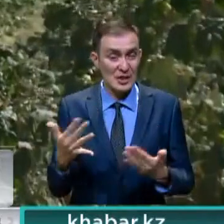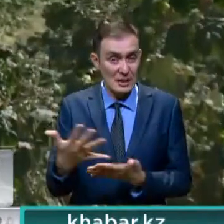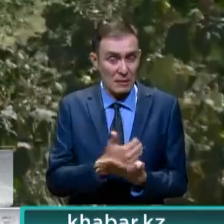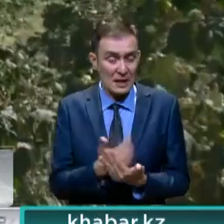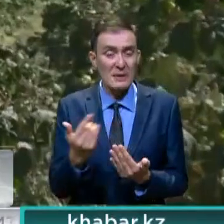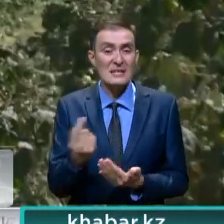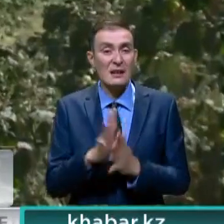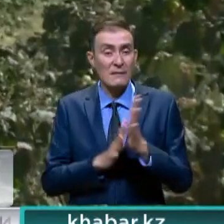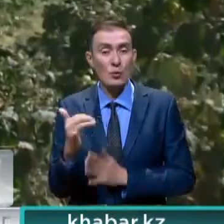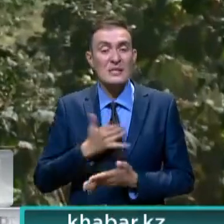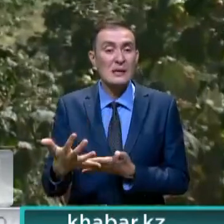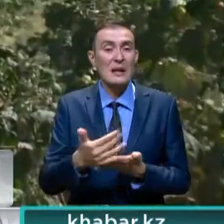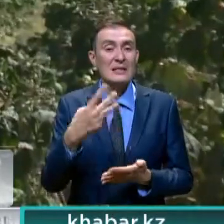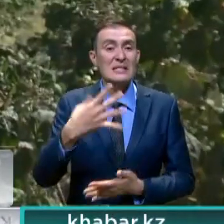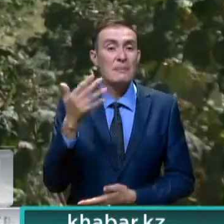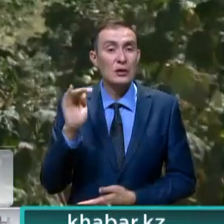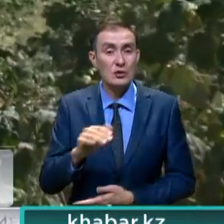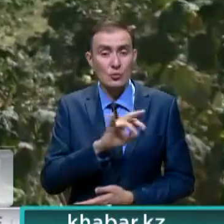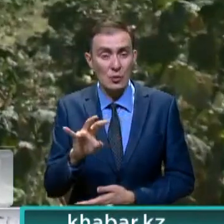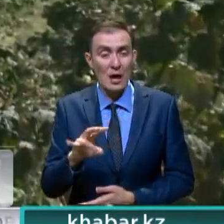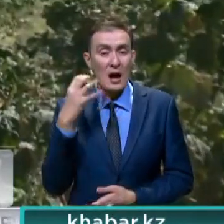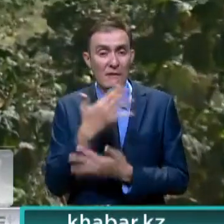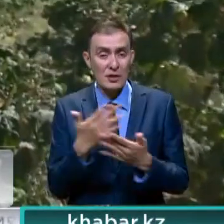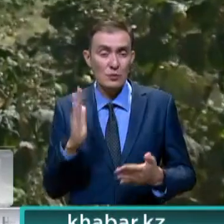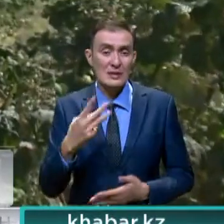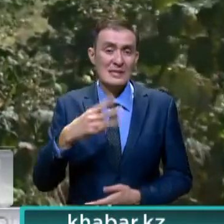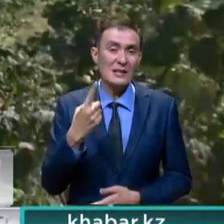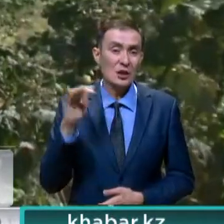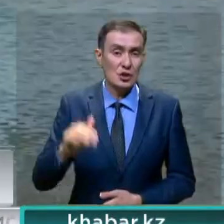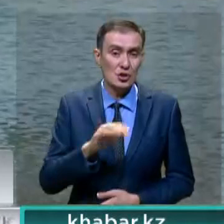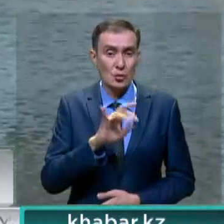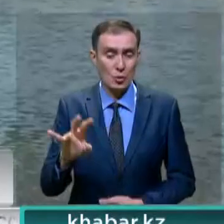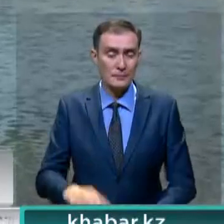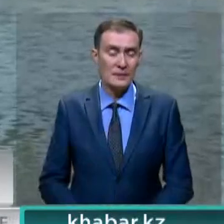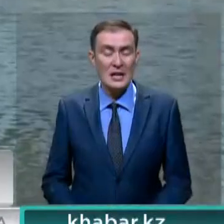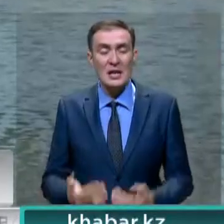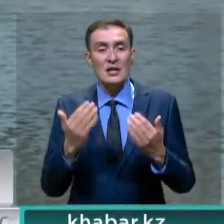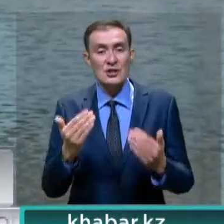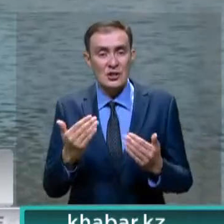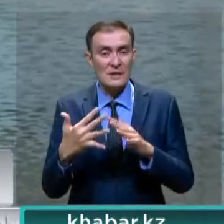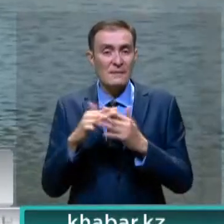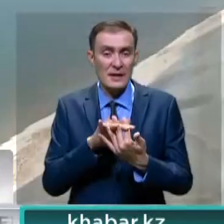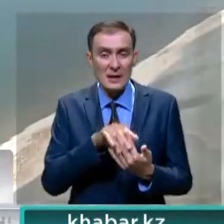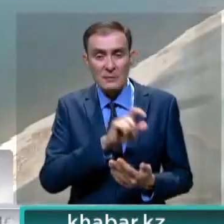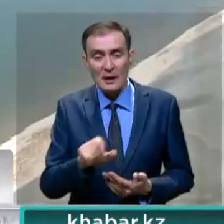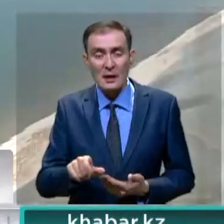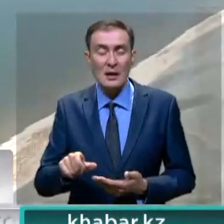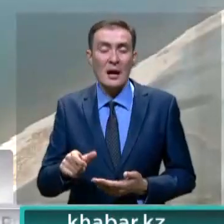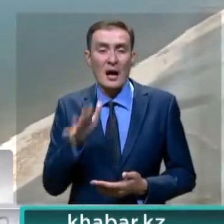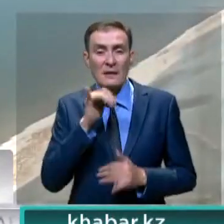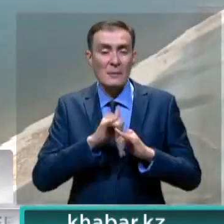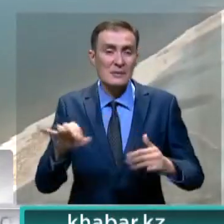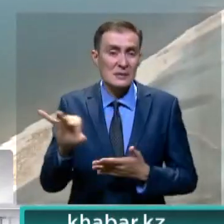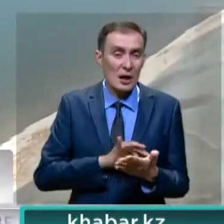зерновые культуры у нас собрали 35 тысяч тонн. Овощей будет примерно 31 тысяча тонн. Сейчас фермеры намерены одновременно